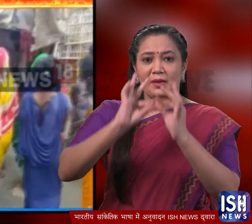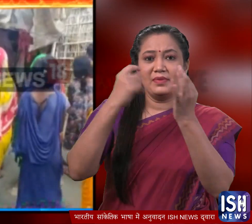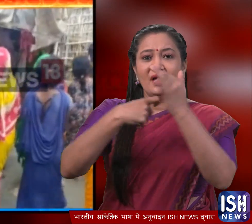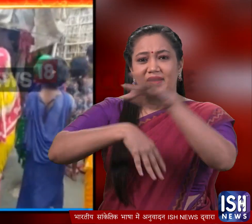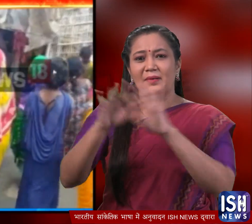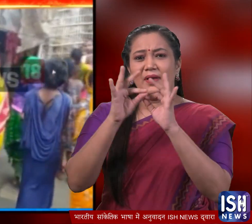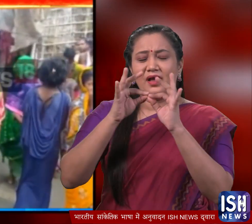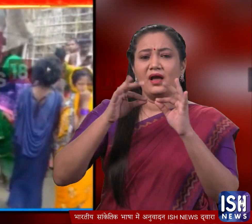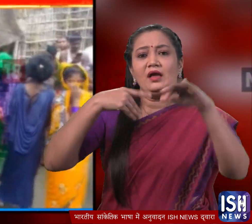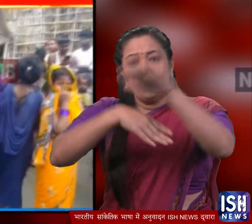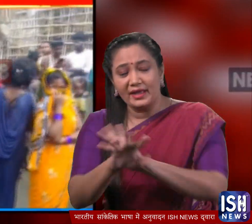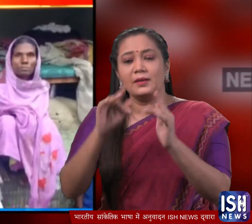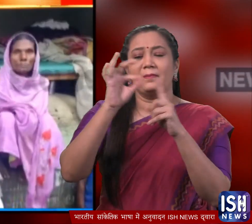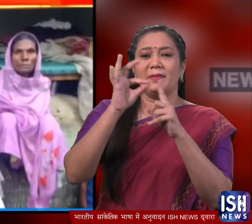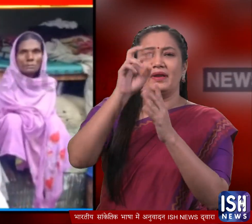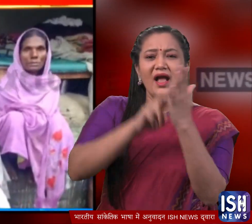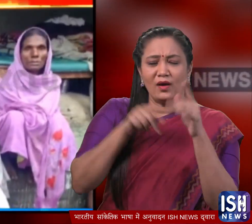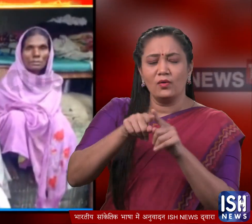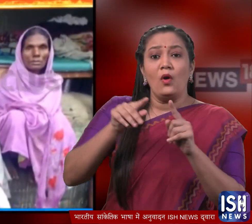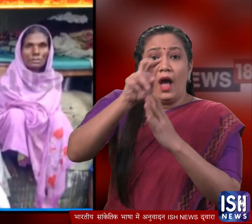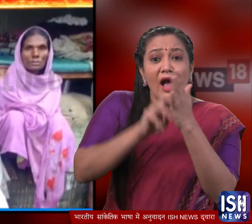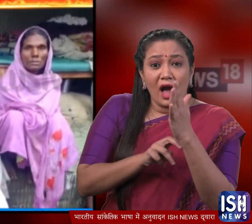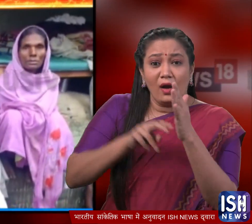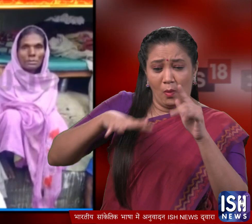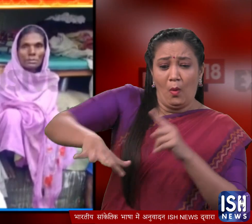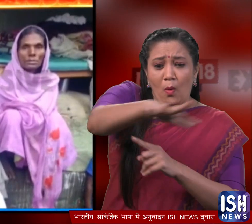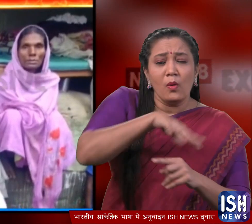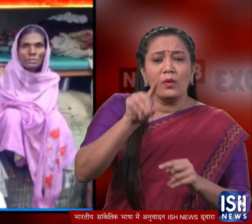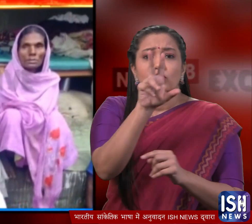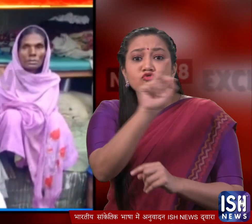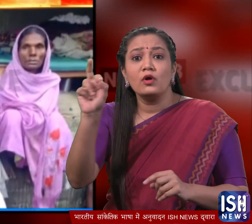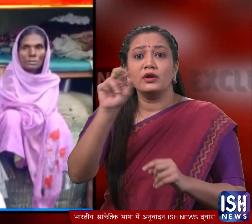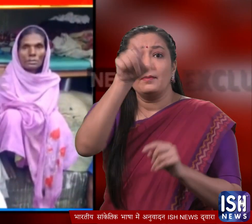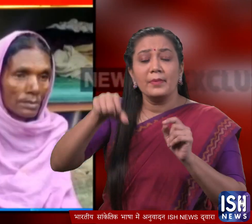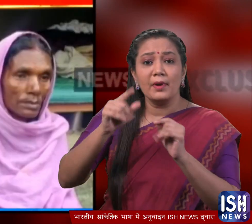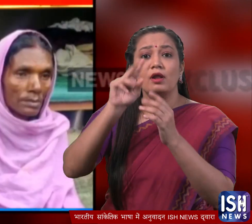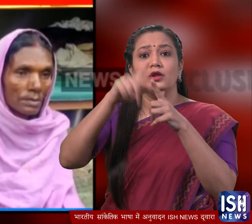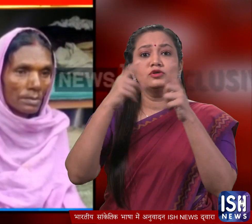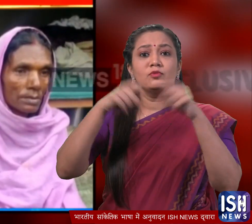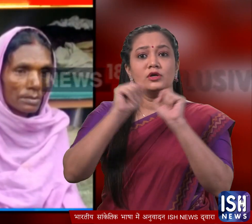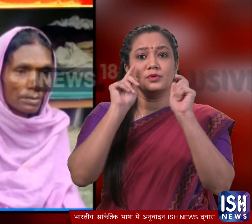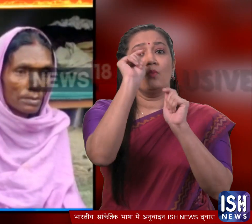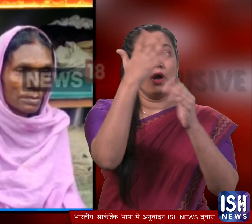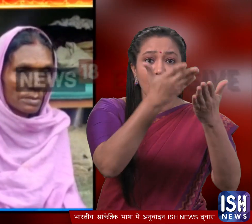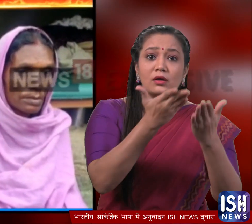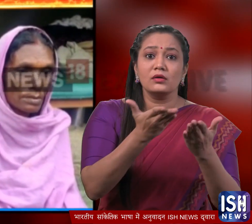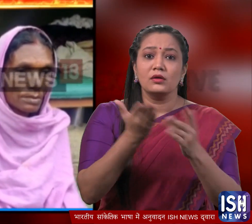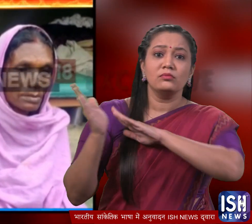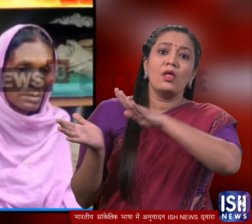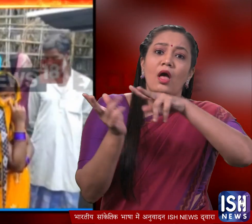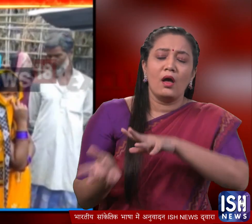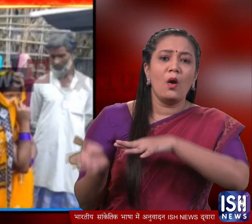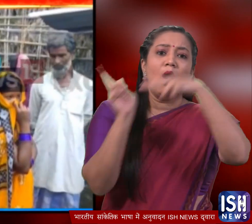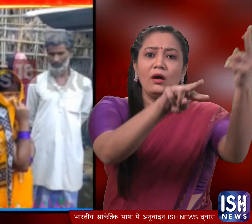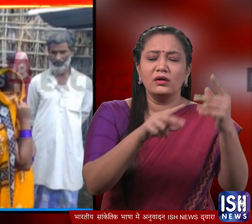बिहार के बांका जिले का ये परगढ़ी इलाका है, जहां के एक ही गांव से करीब 200 लोग जम्मू कश्मीर में हैं। इसीलिए इन हमलों की खबर से